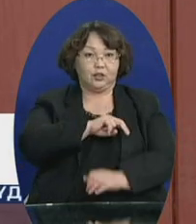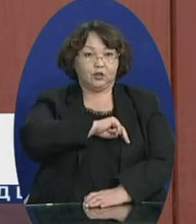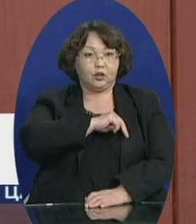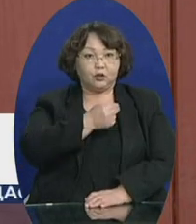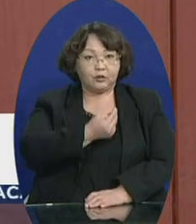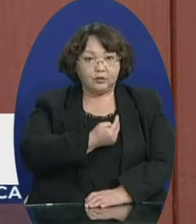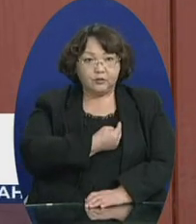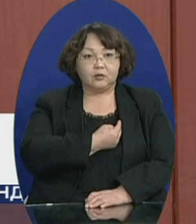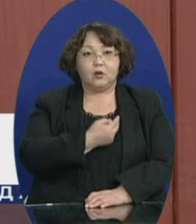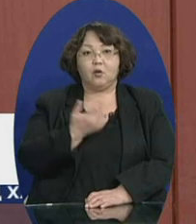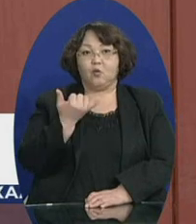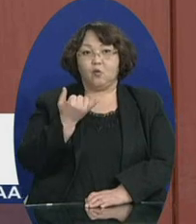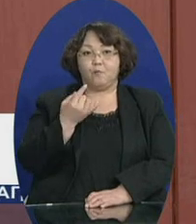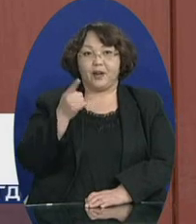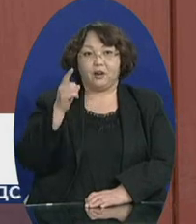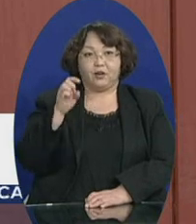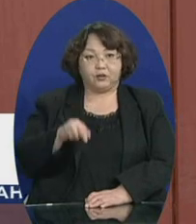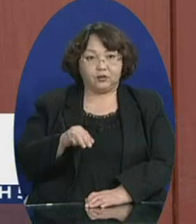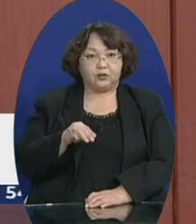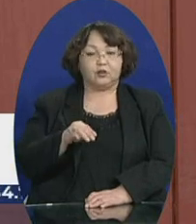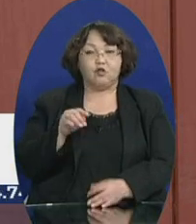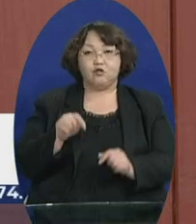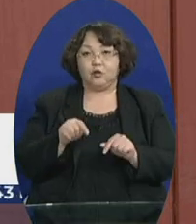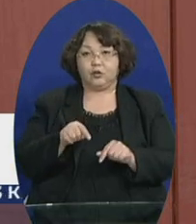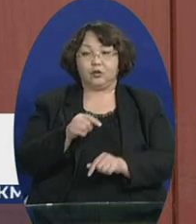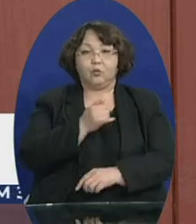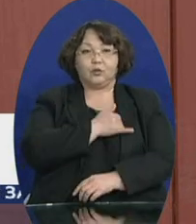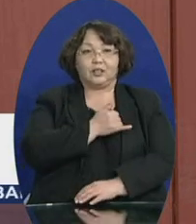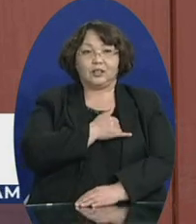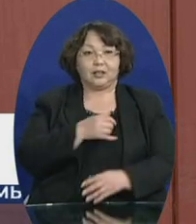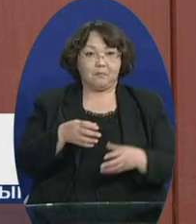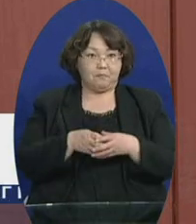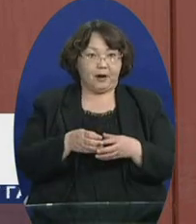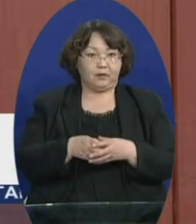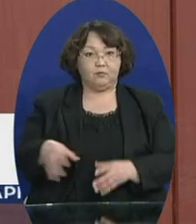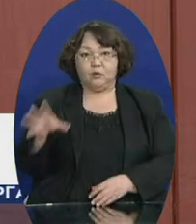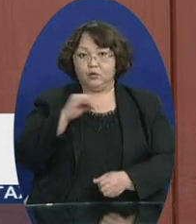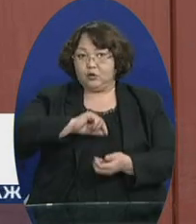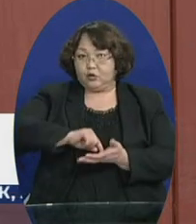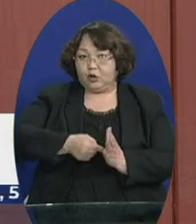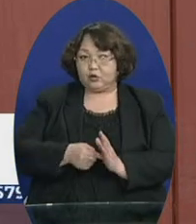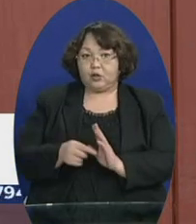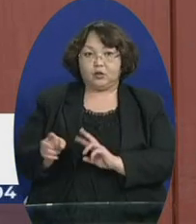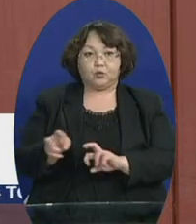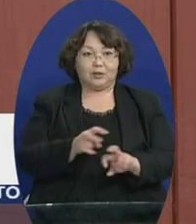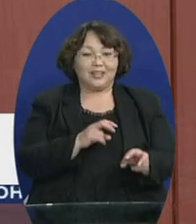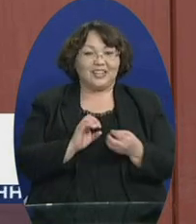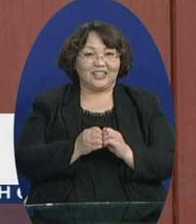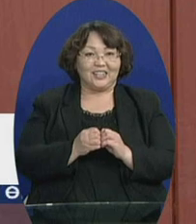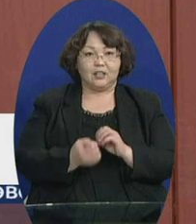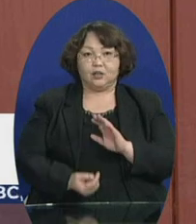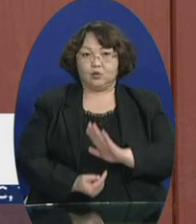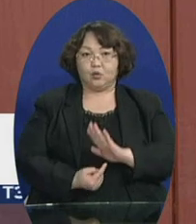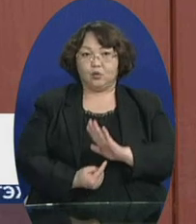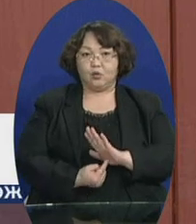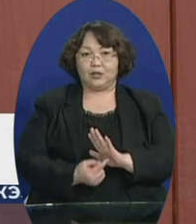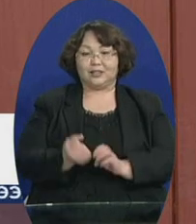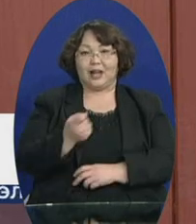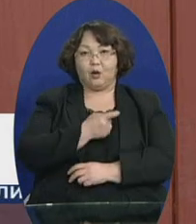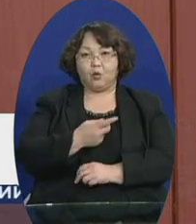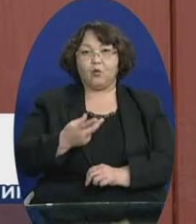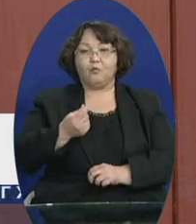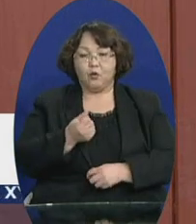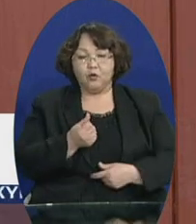гаргаад нийслэл Улаанбаатар хотын өнөөгийн удирдлагын багууд бүх тооцоо судалгаагаа хийгээд санхүүжилтийнхээ график